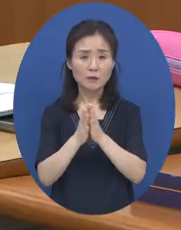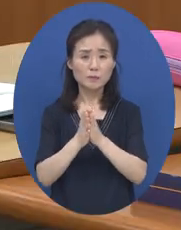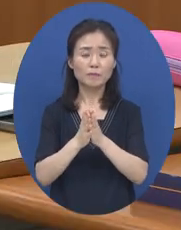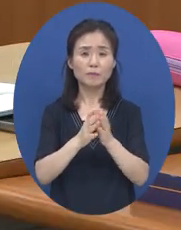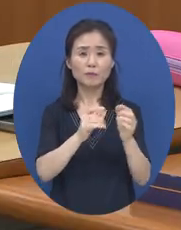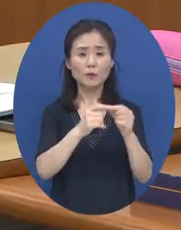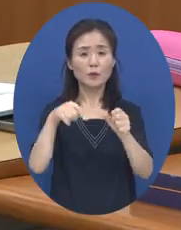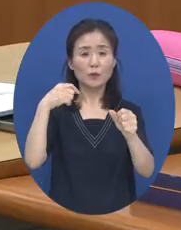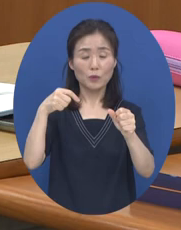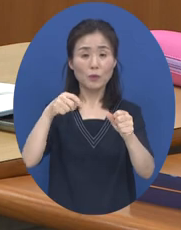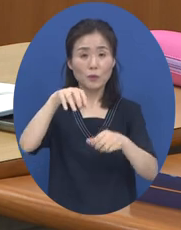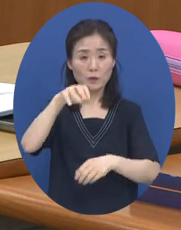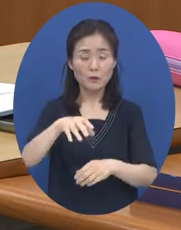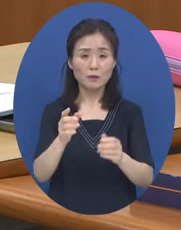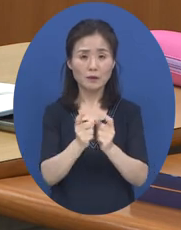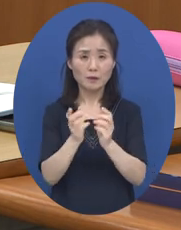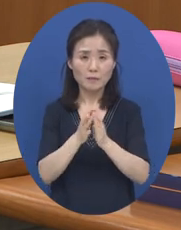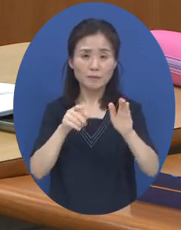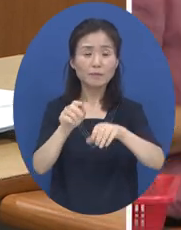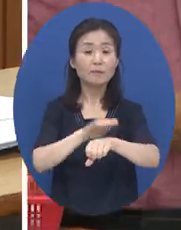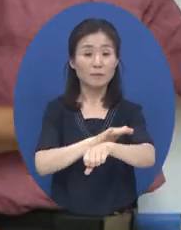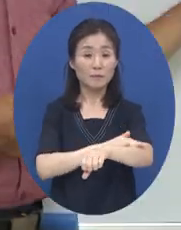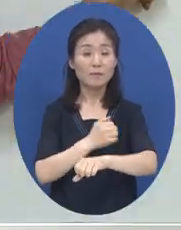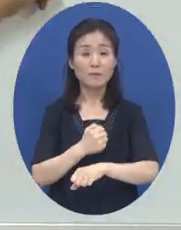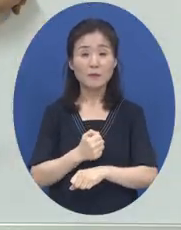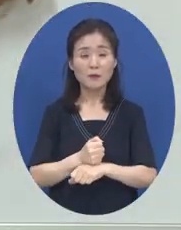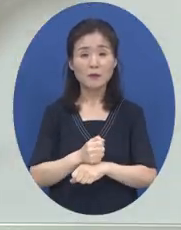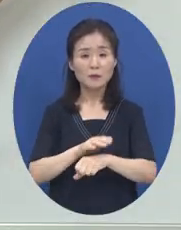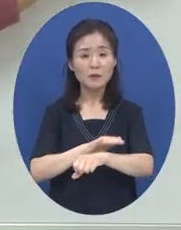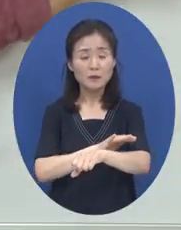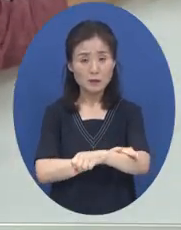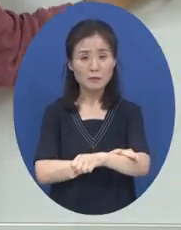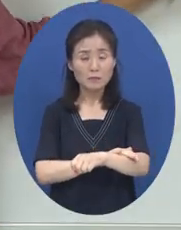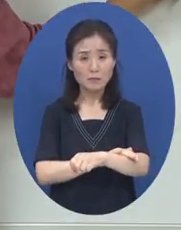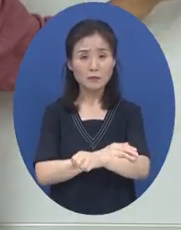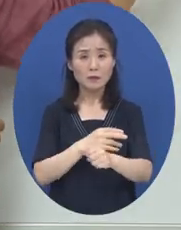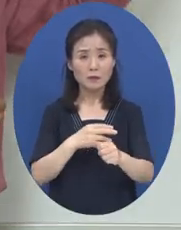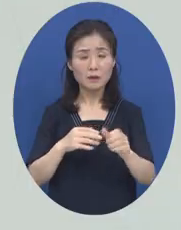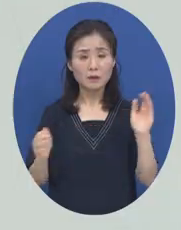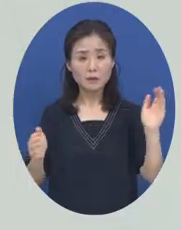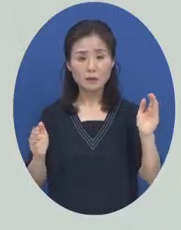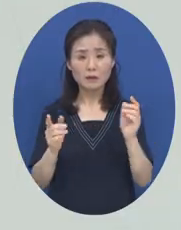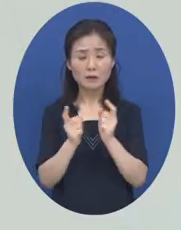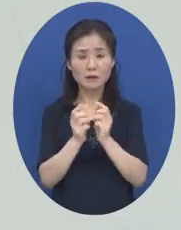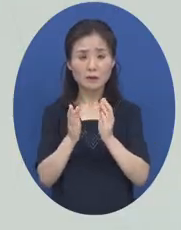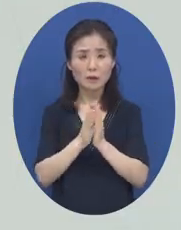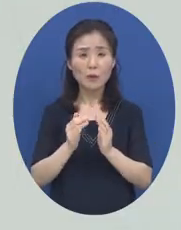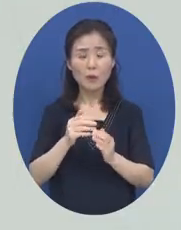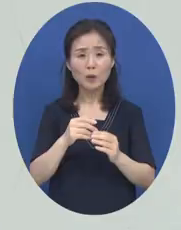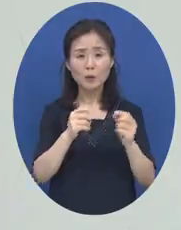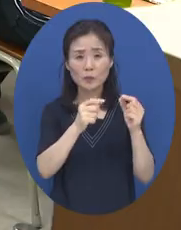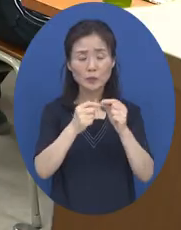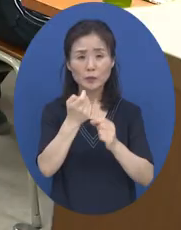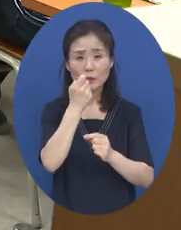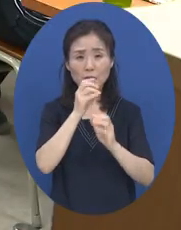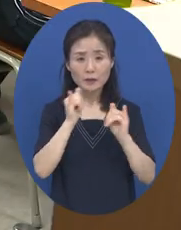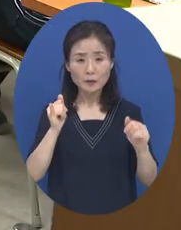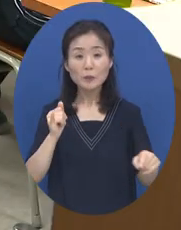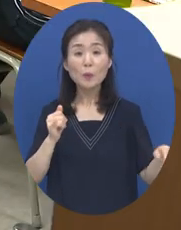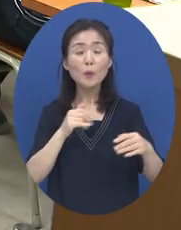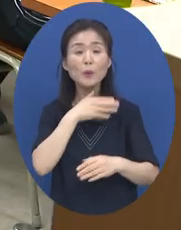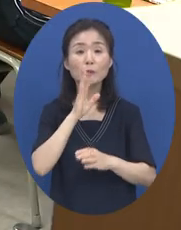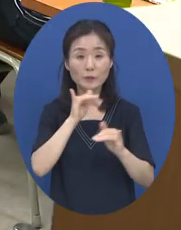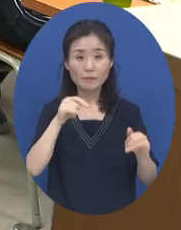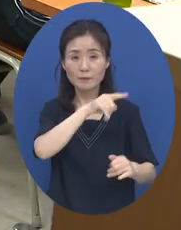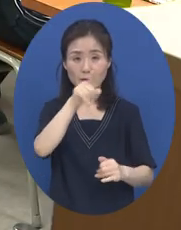문해 교육 기관에서 현장 실습이 이어집니다. 실습생들은 실제 문해 교육을 받는 학생들을 대상으로 수업을 진행해